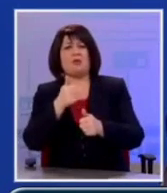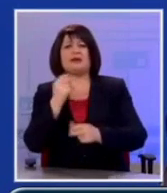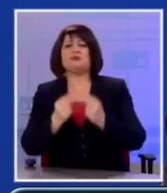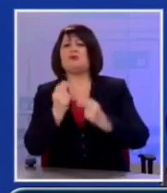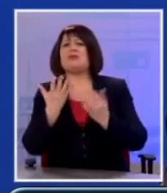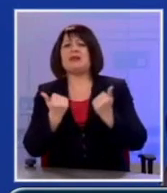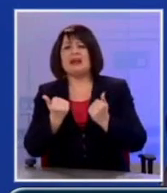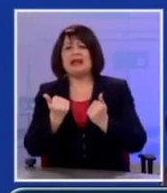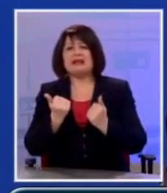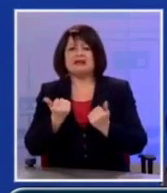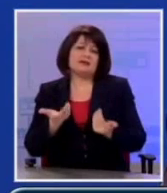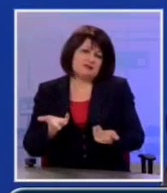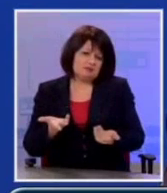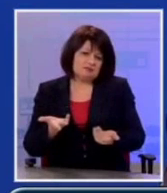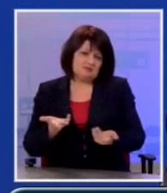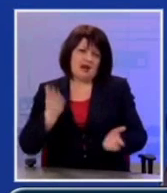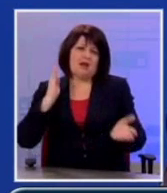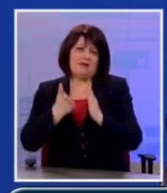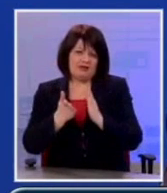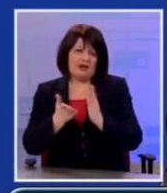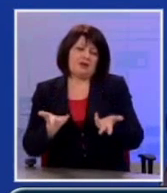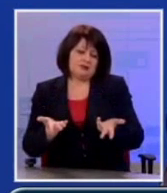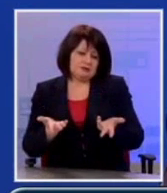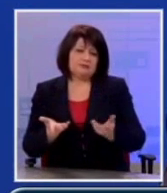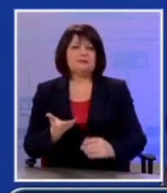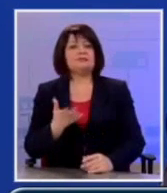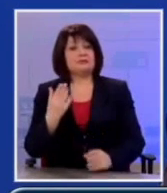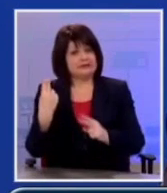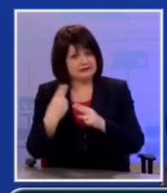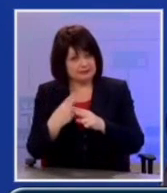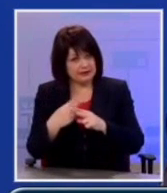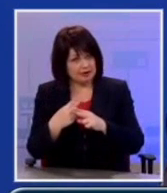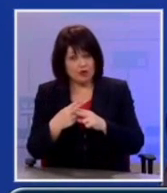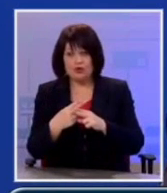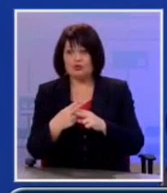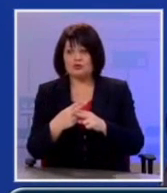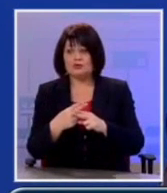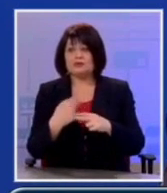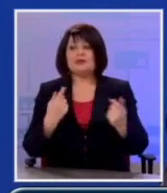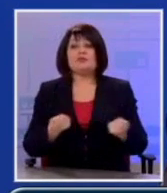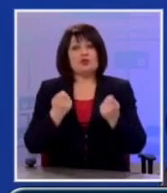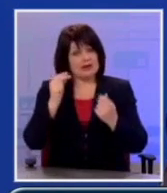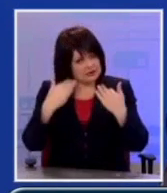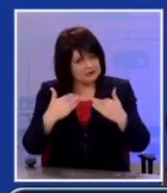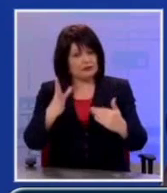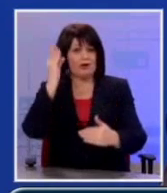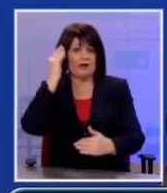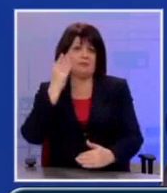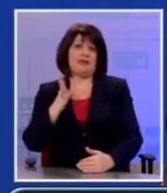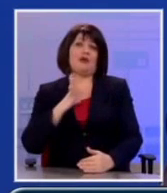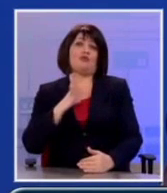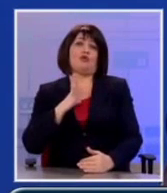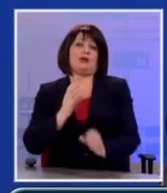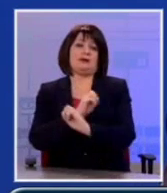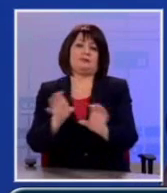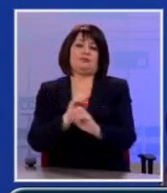καν ζήτημα της παρακολούθησης από το monitor. Αλλά έχει και μία σημασία αυτό το οποίο γίνεται μέσα στη Βουλή να το μαθαίνουν οι πολίτες,